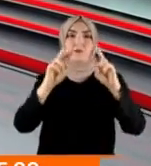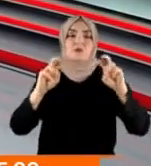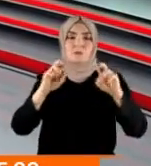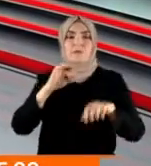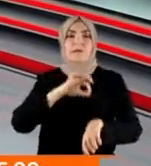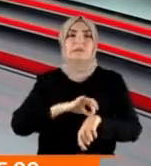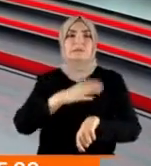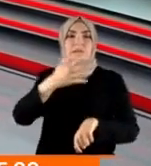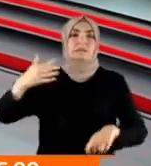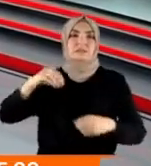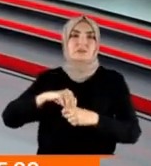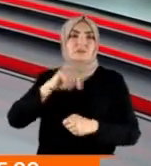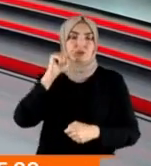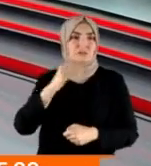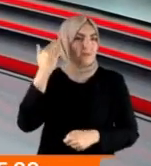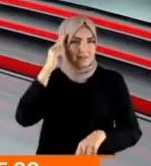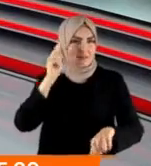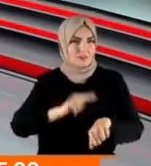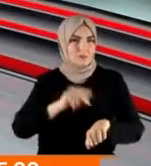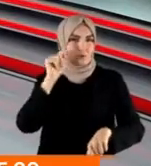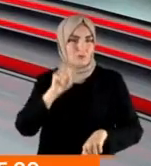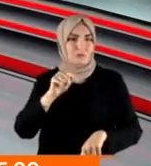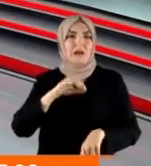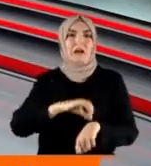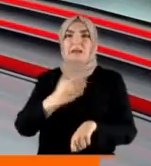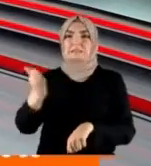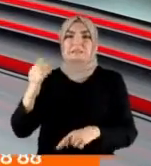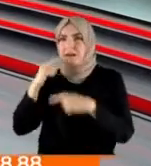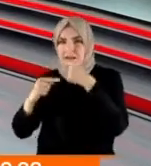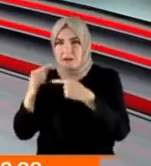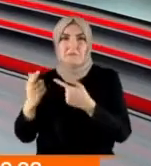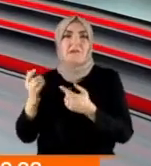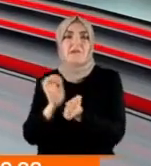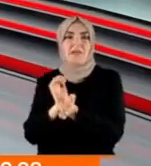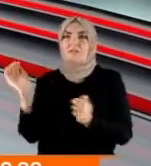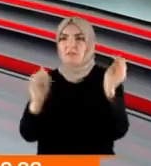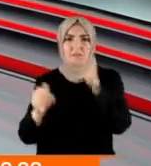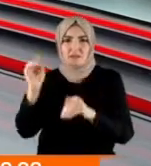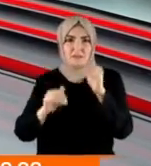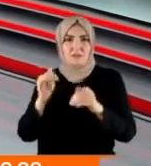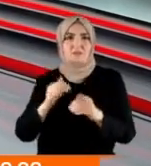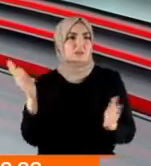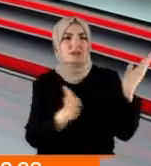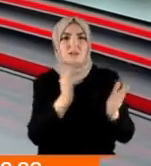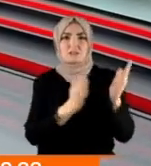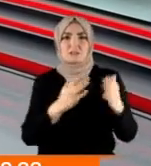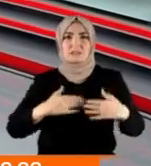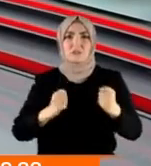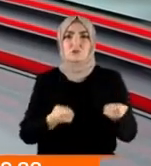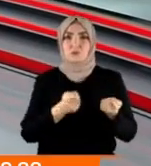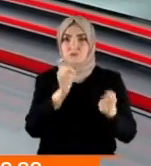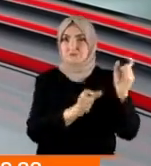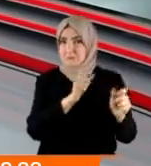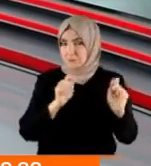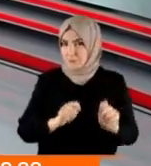yakınları acili basıp hemşirelere saldırmıştı. Yine aynısı oldu ve yine Ankara'da. Bu kez Cebeci Hastanesi